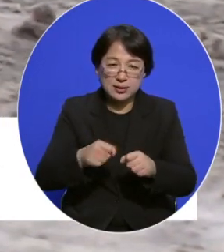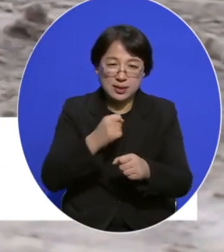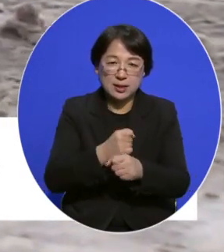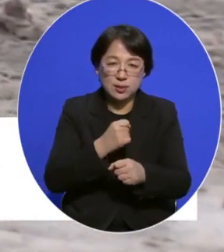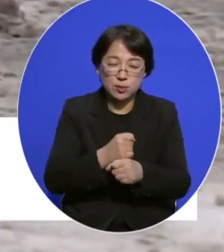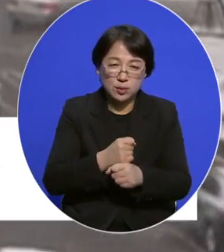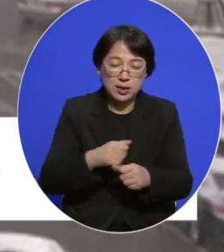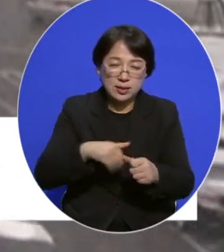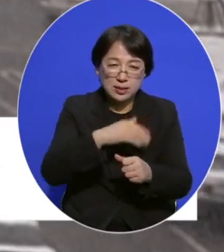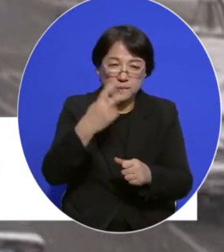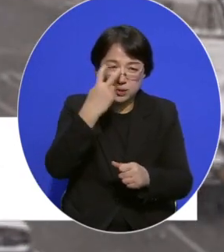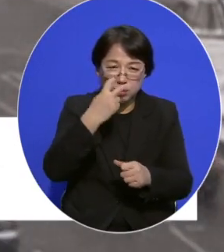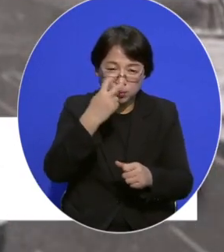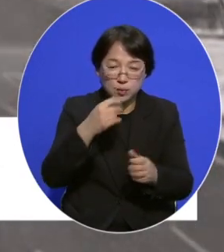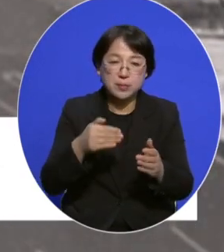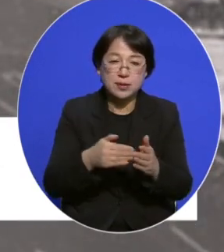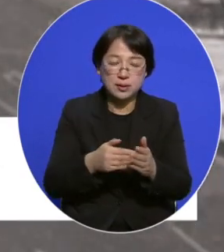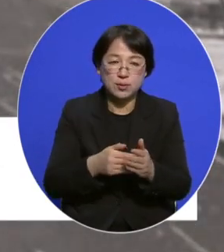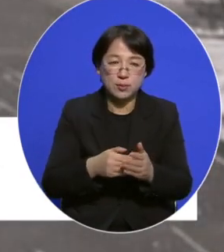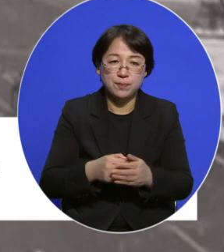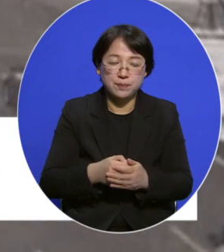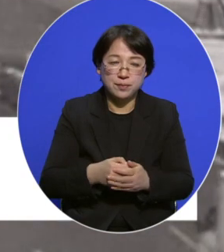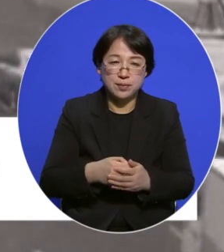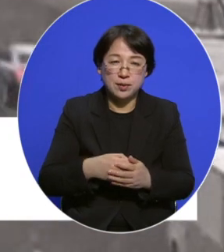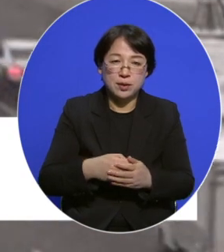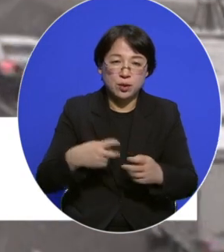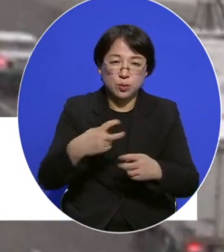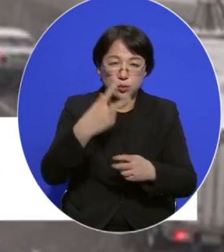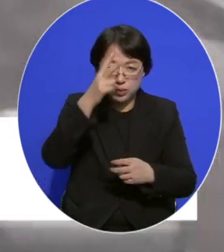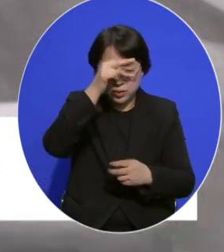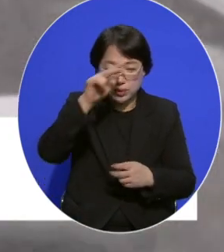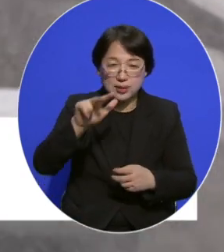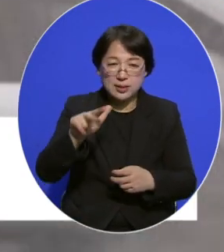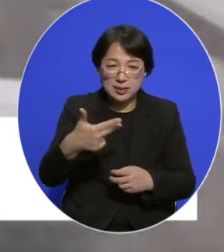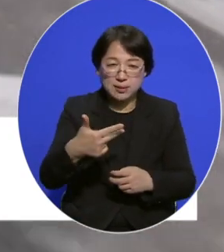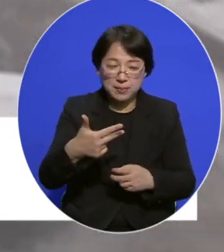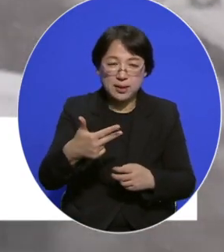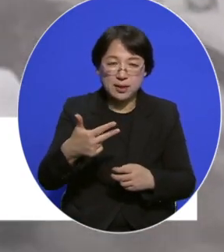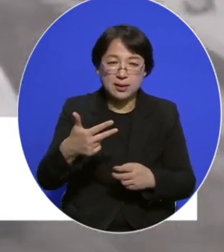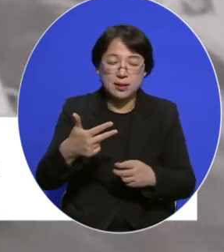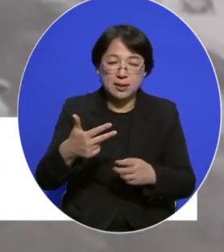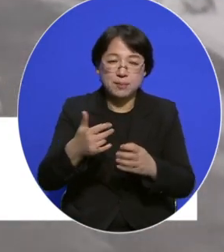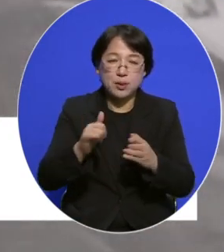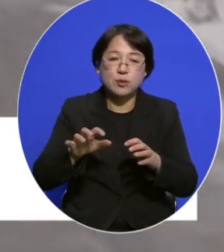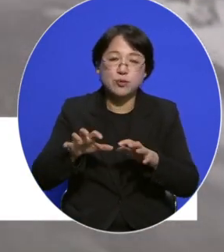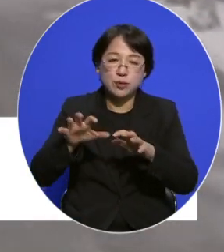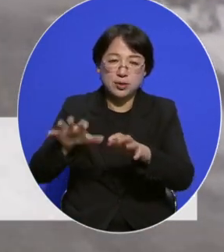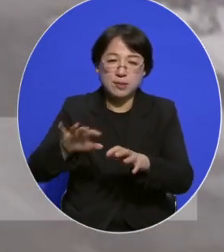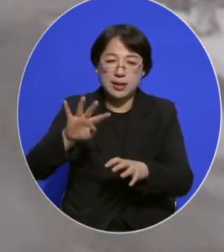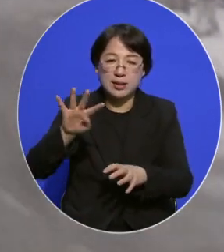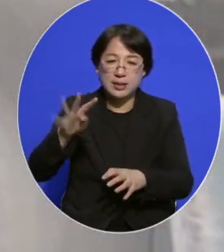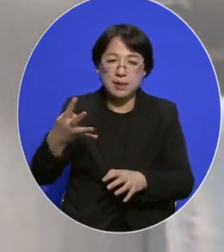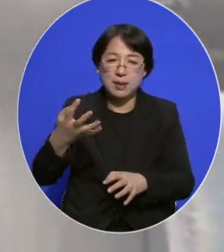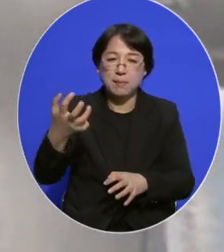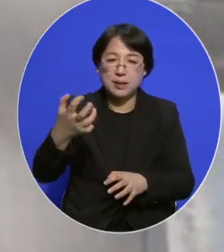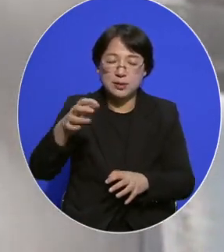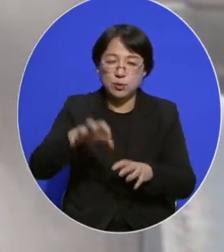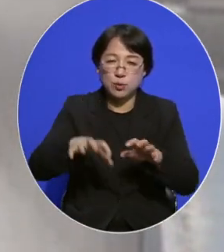창고를 점검했고, 경찰청은 교통경찰 729명을 투입, 480여 곳에 대한 교통관리를